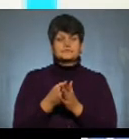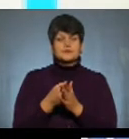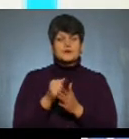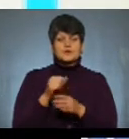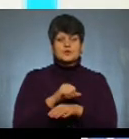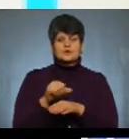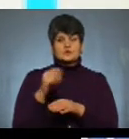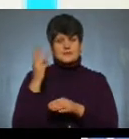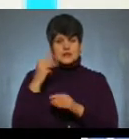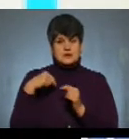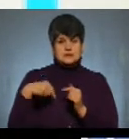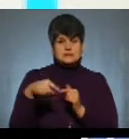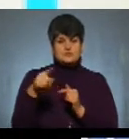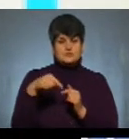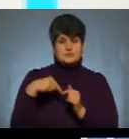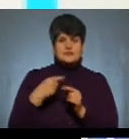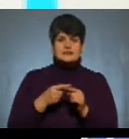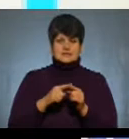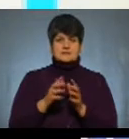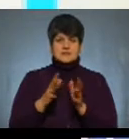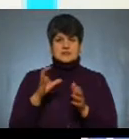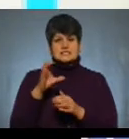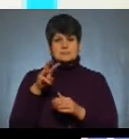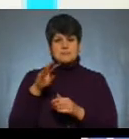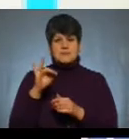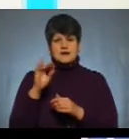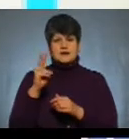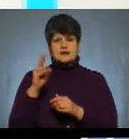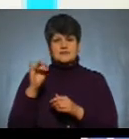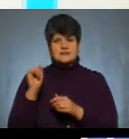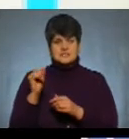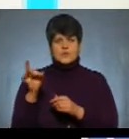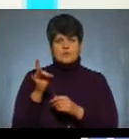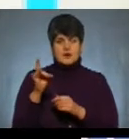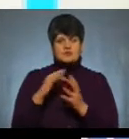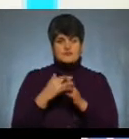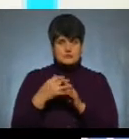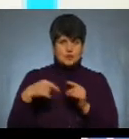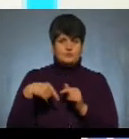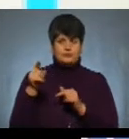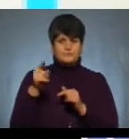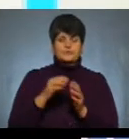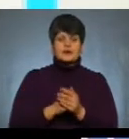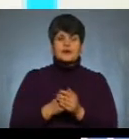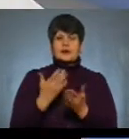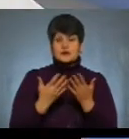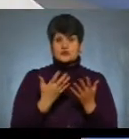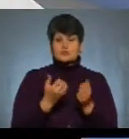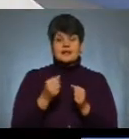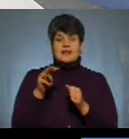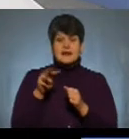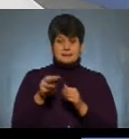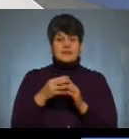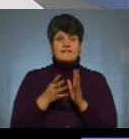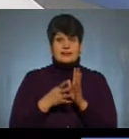аж до кордону з Хмельницьком. Тобто переважно це буде Сміківці, Романове село і в ту сторону. Якщо брати